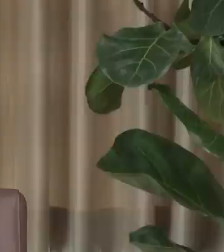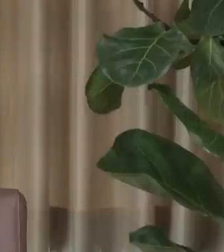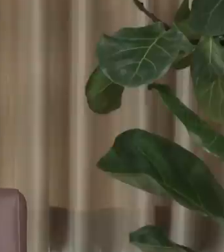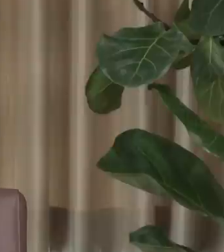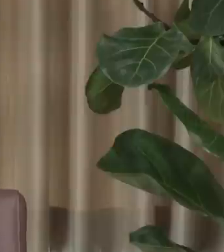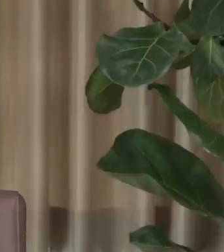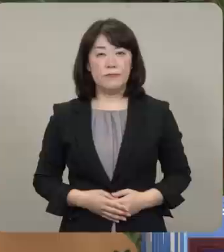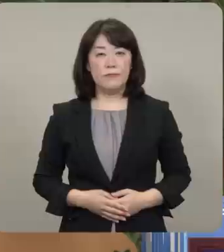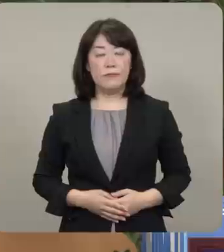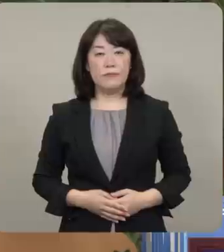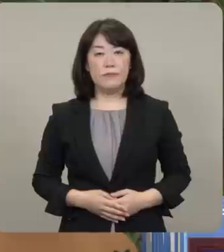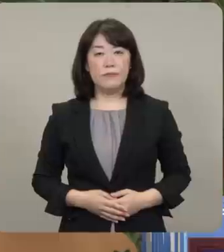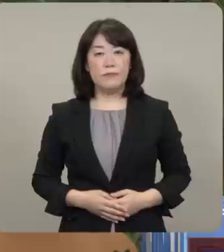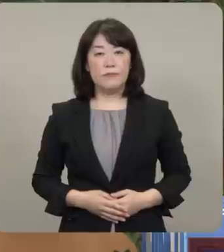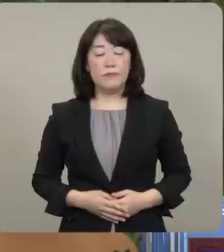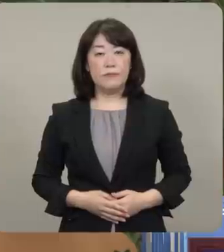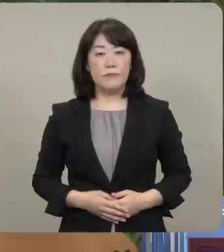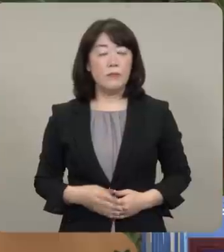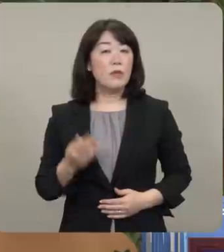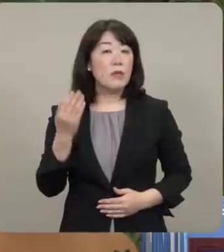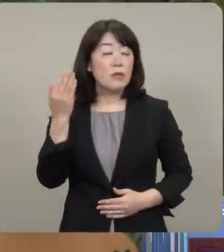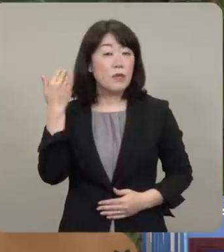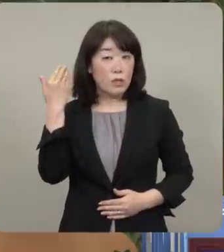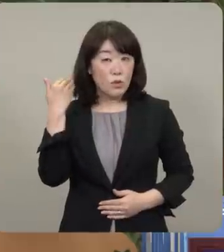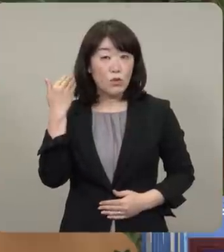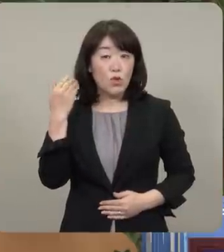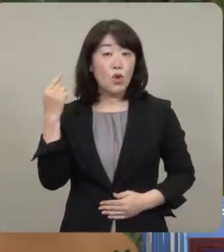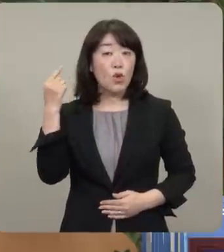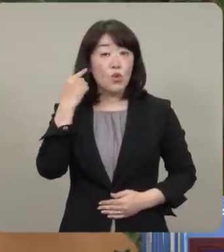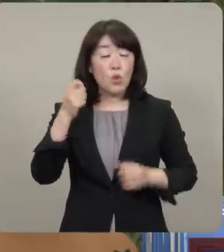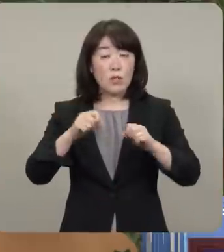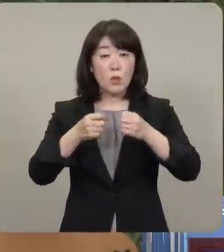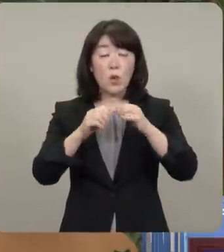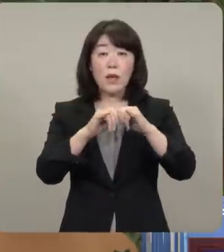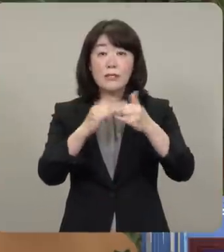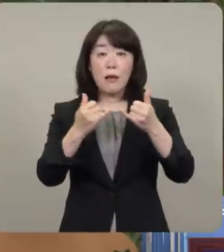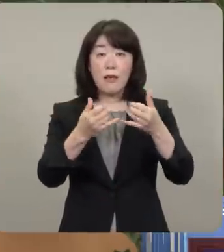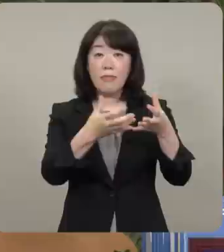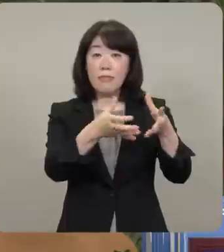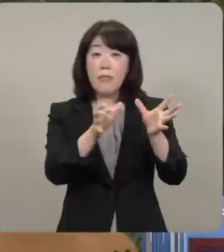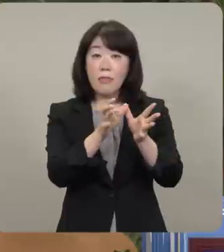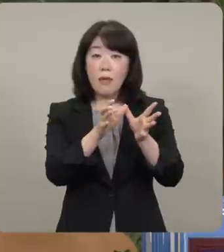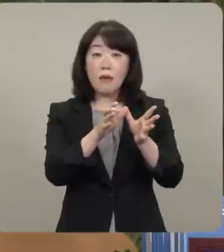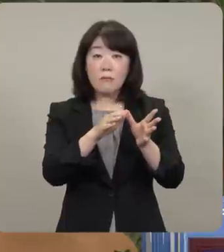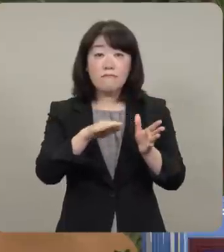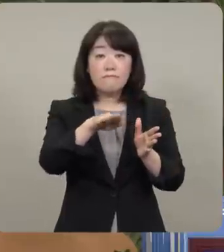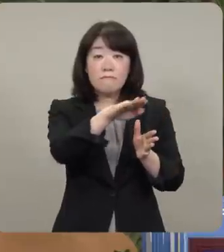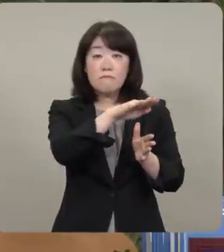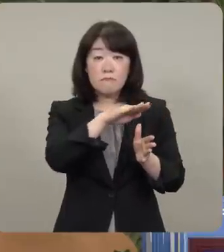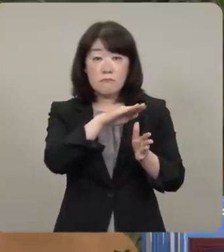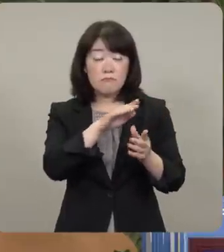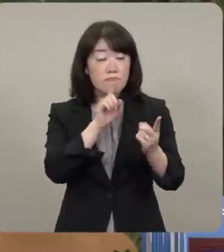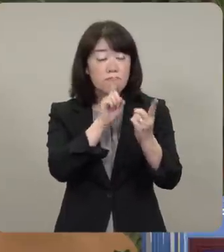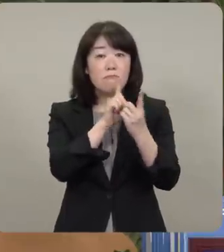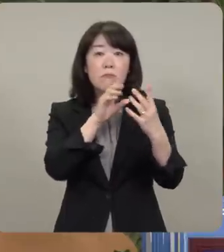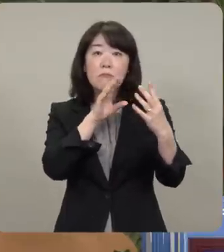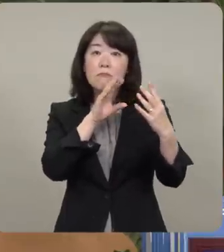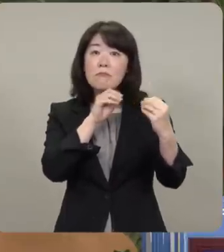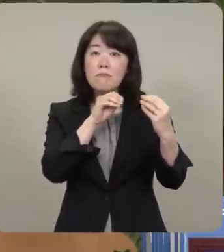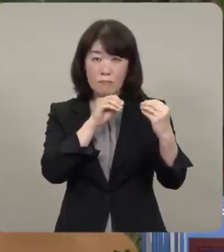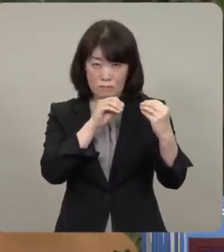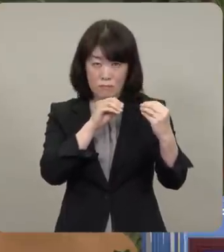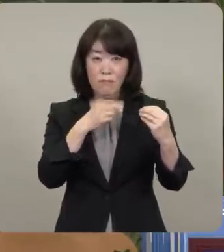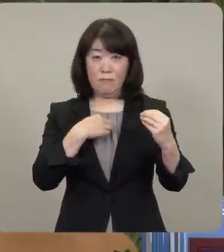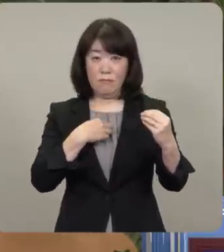ます先日聴覚障害者の団体の方とお話する機会が